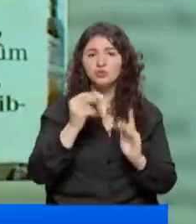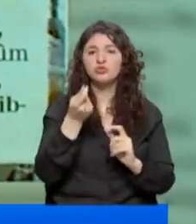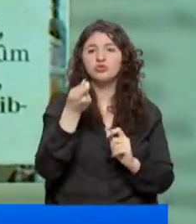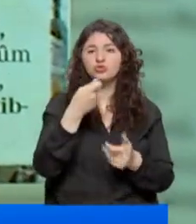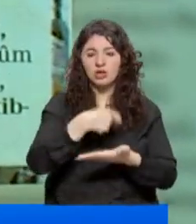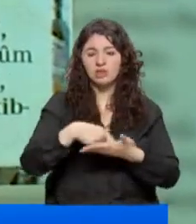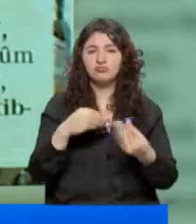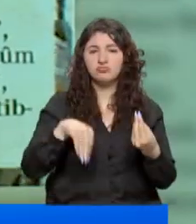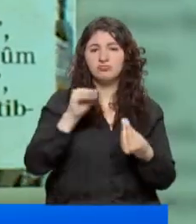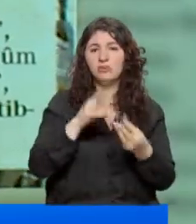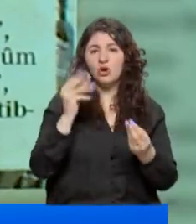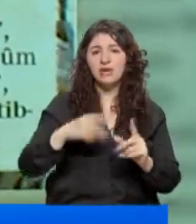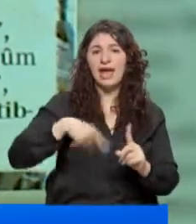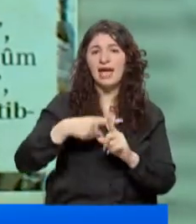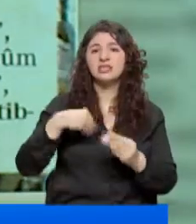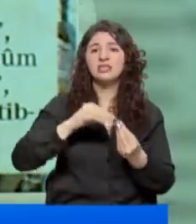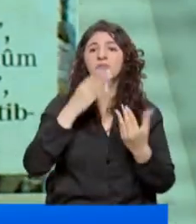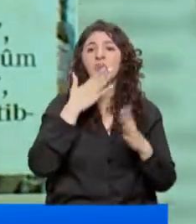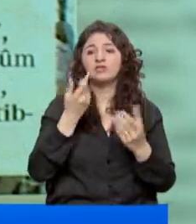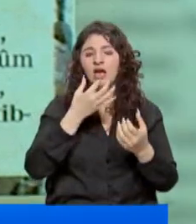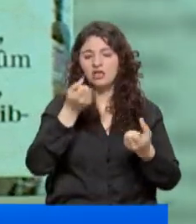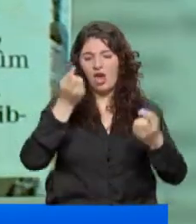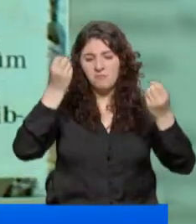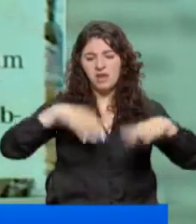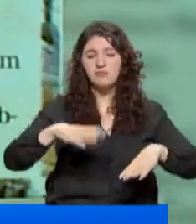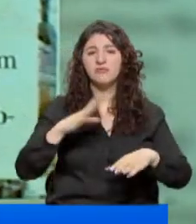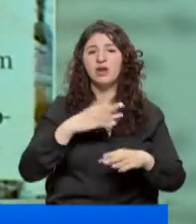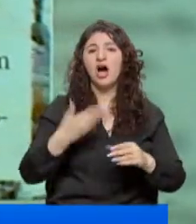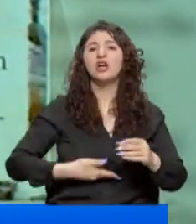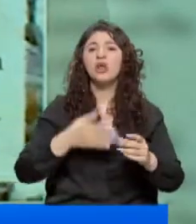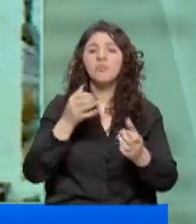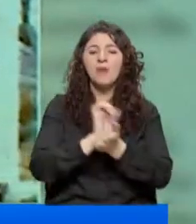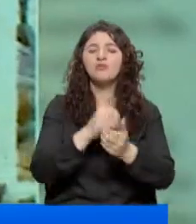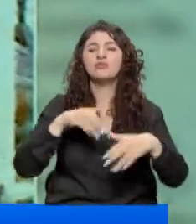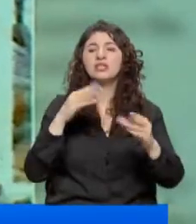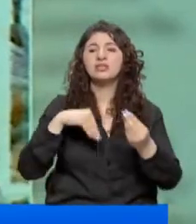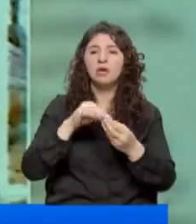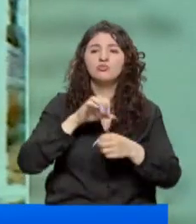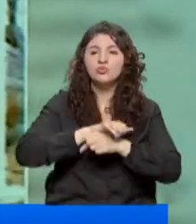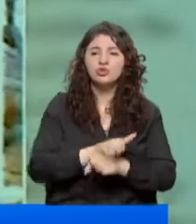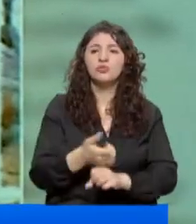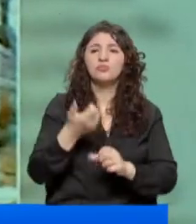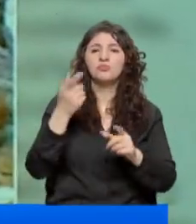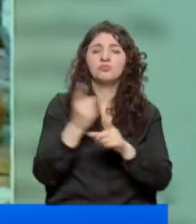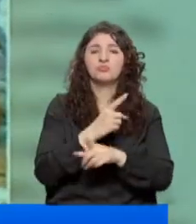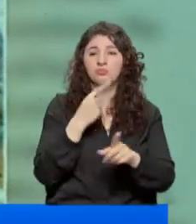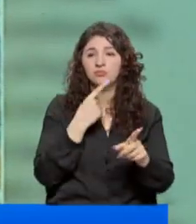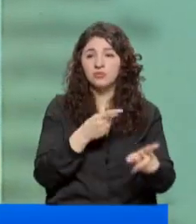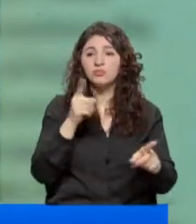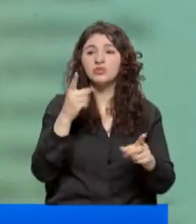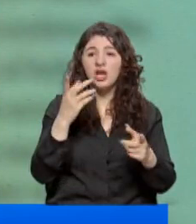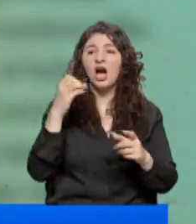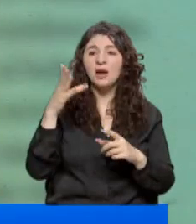ücretler arttırılsın ek zam yoksa grev var açlığa mahkum değiliz zam zulüm işkence işte AKP